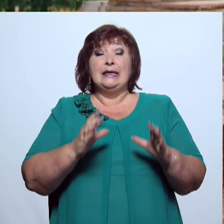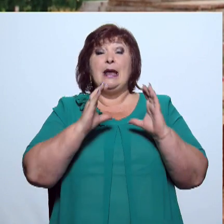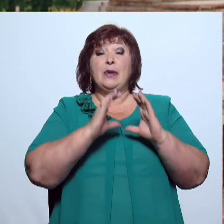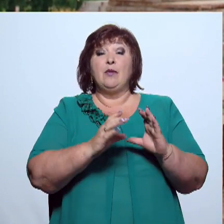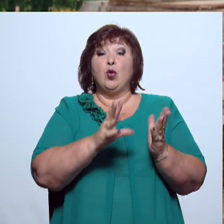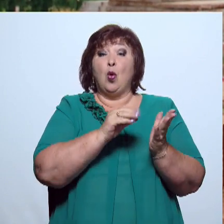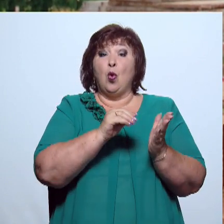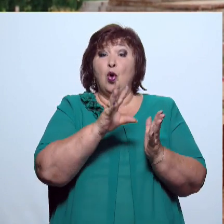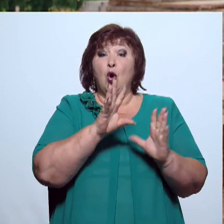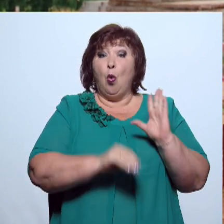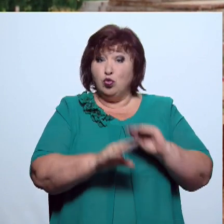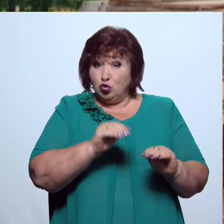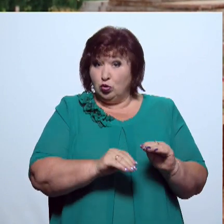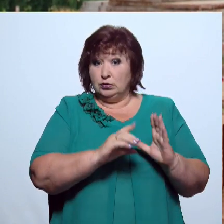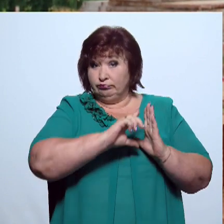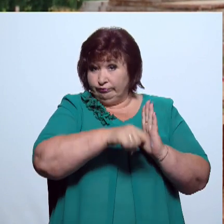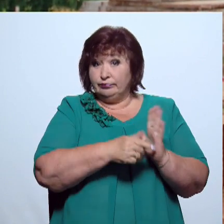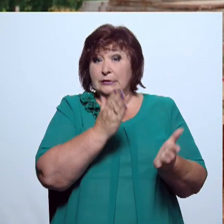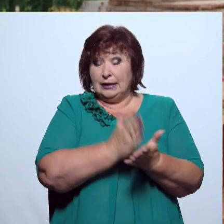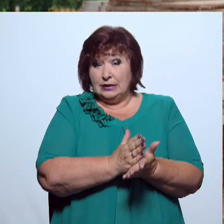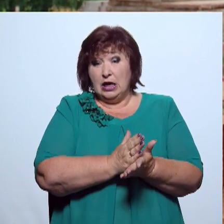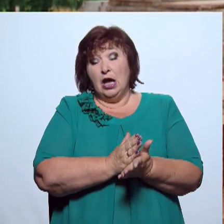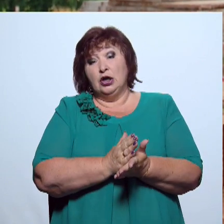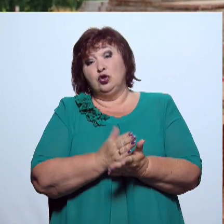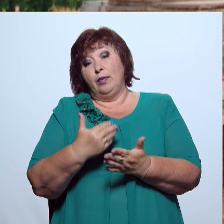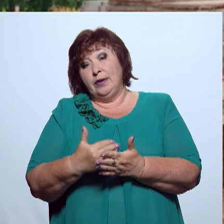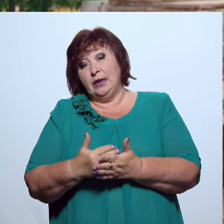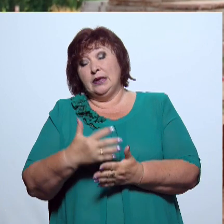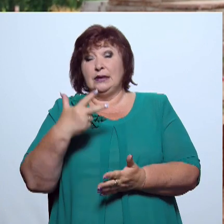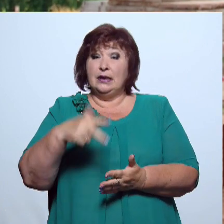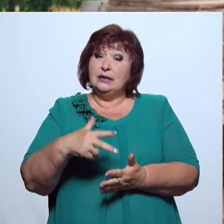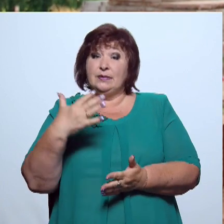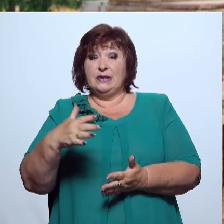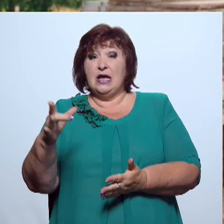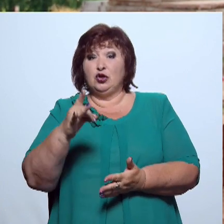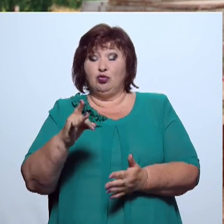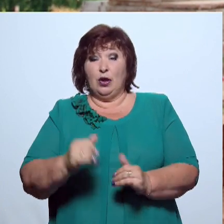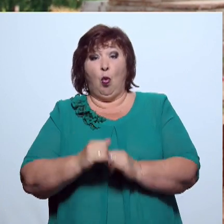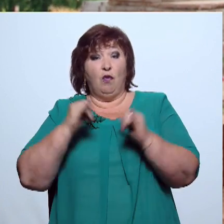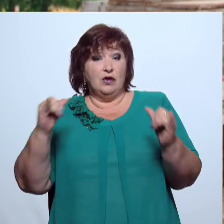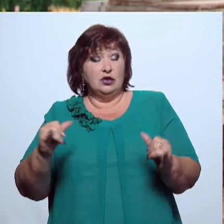то средний размер платы вырастет порядка 30-50 рублей. То есть это на воду,